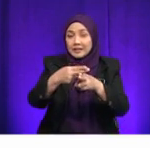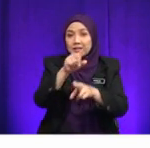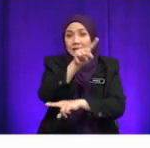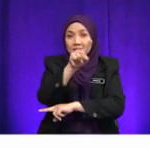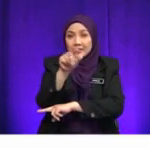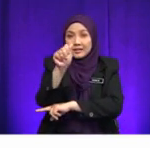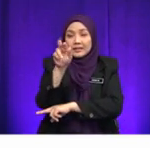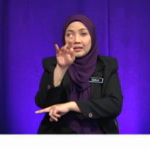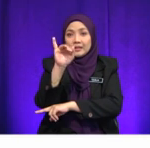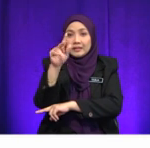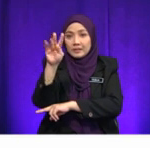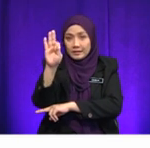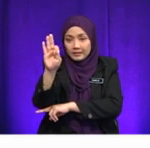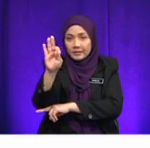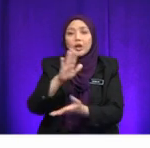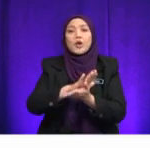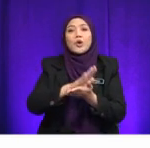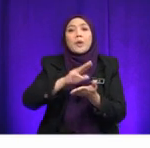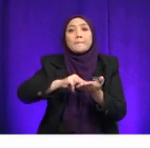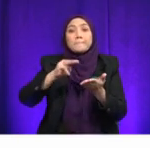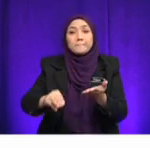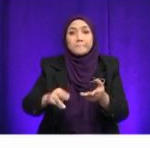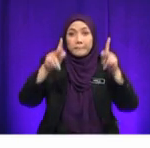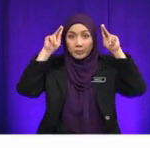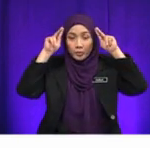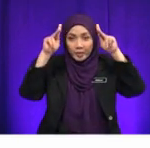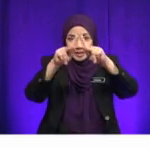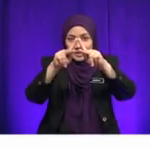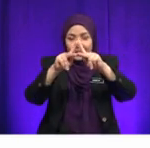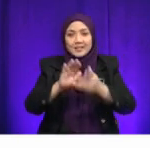dari sekolah menengah ke bahasa Emak kilau